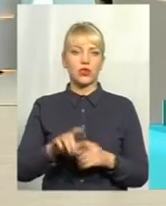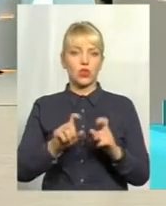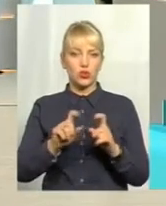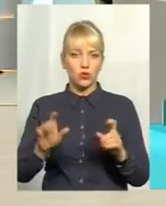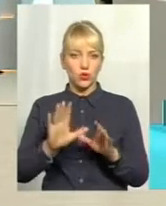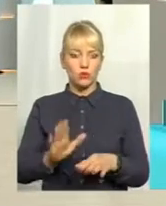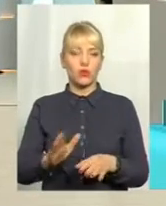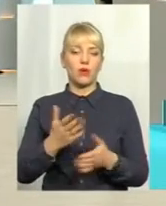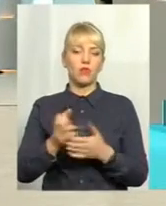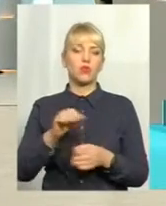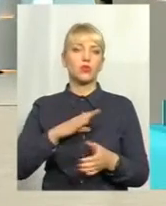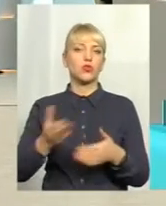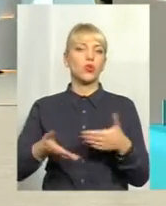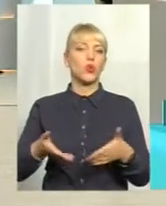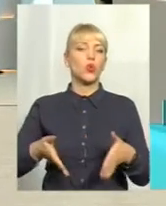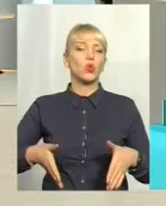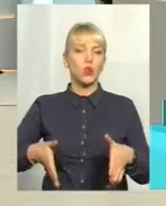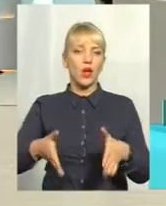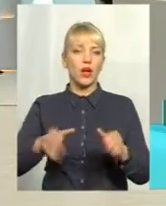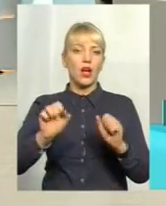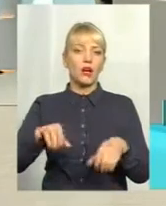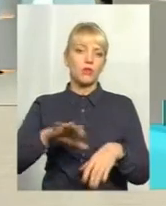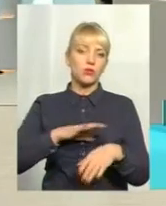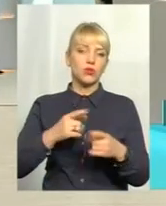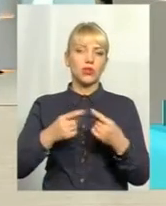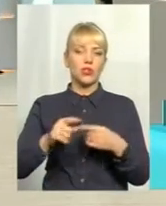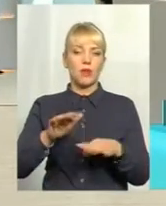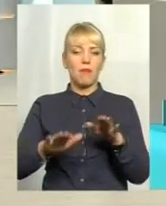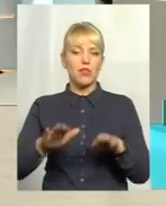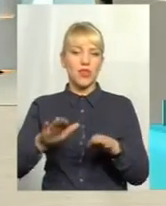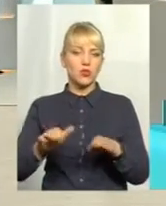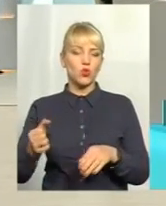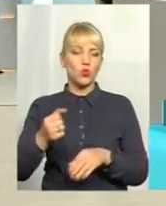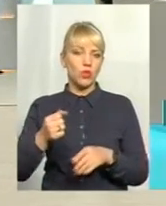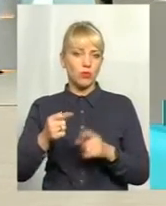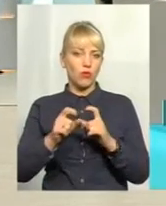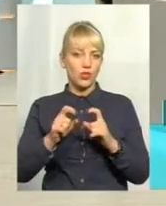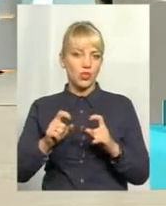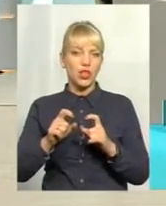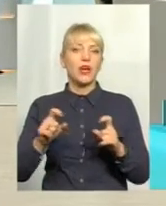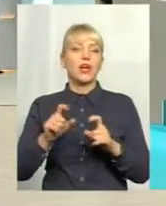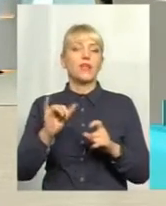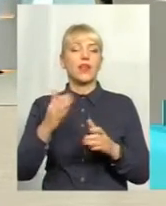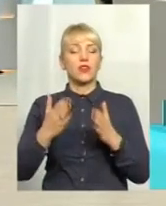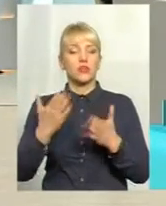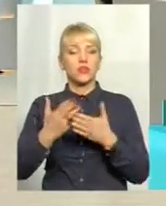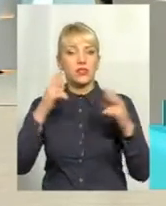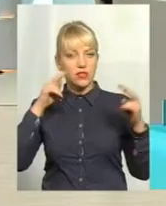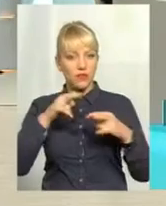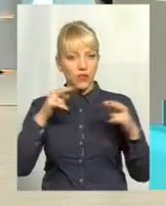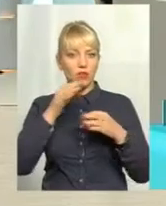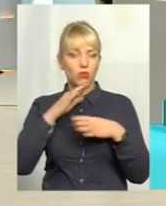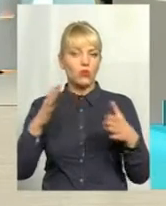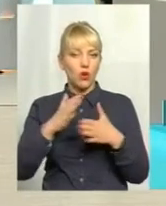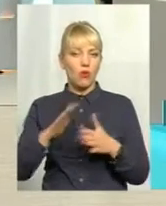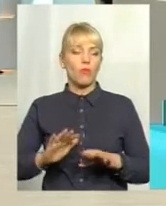це просто тротуар і є інший балансоотримувач. Якщо є свідки, то в будь-якому випадку слід